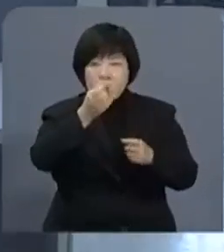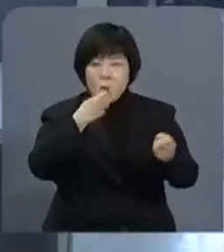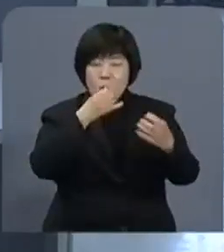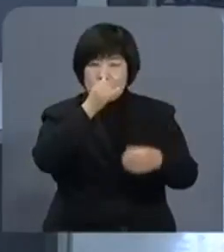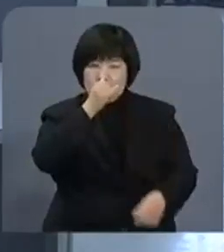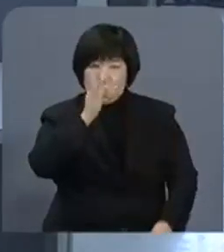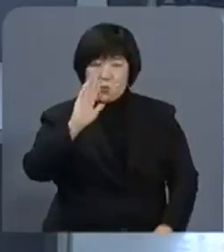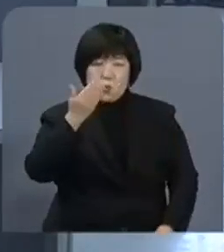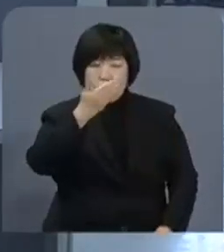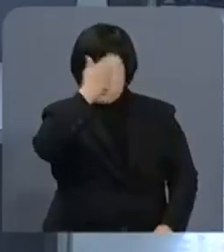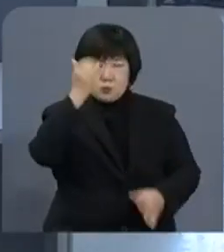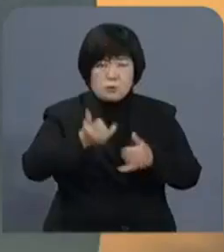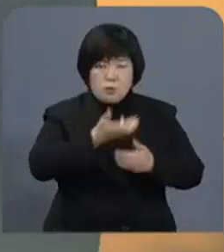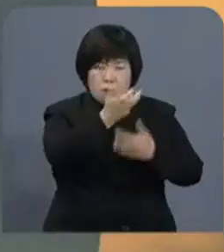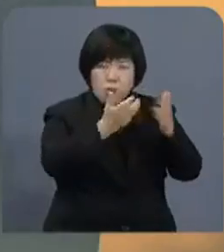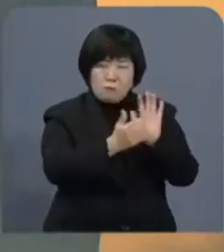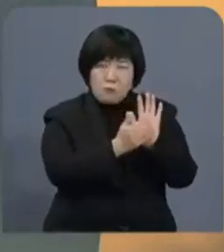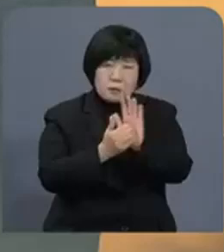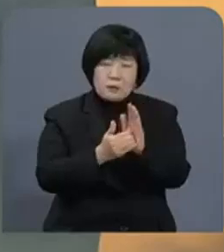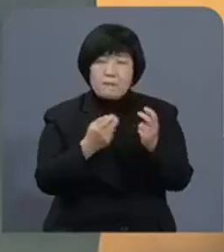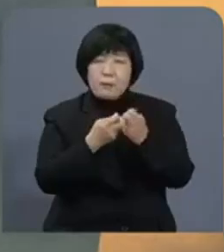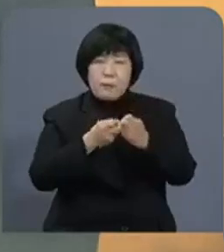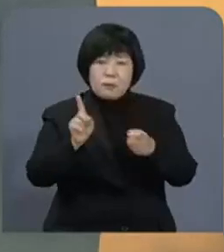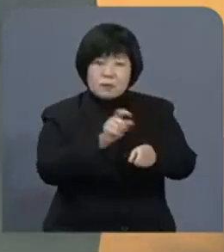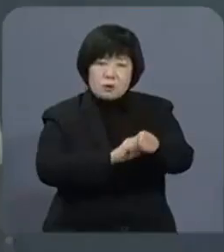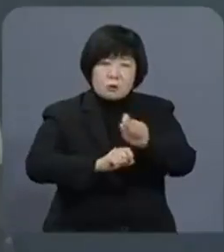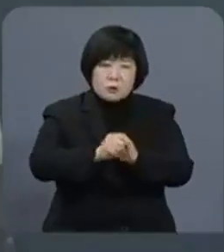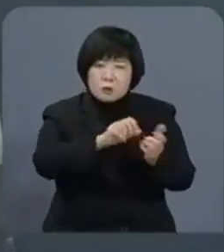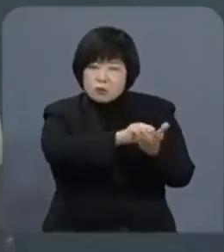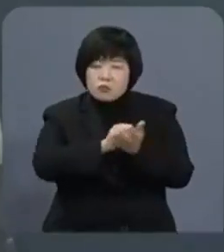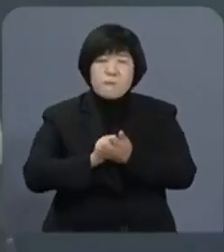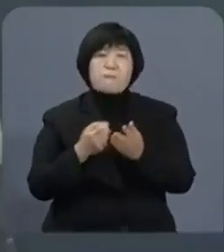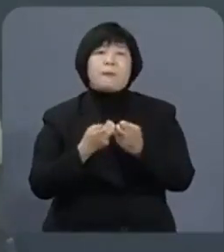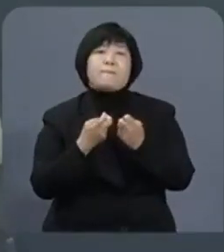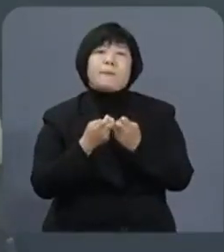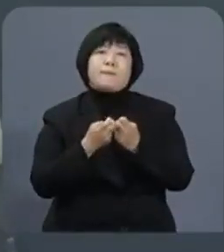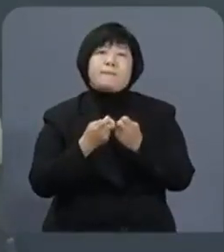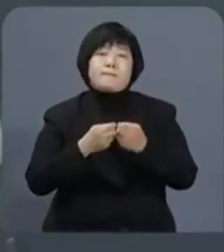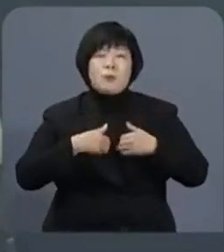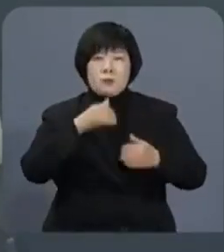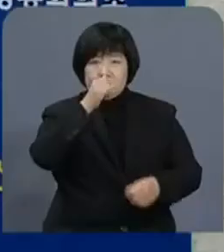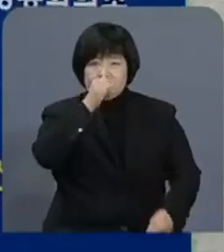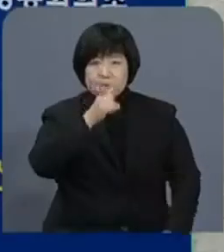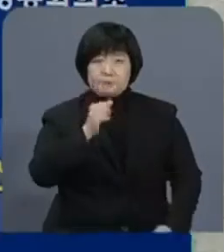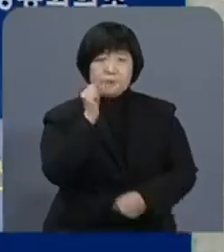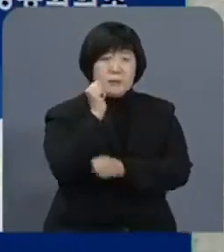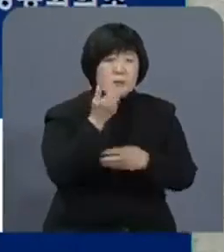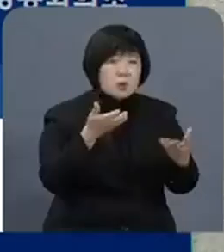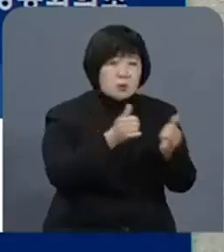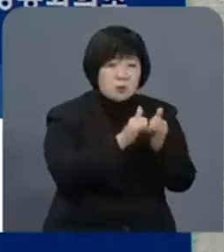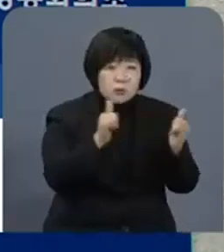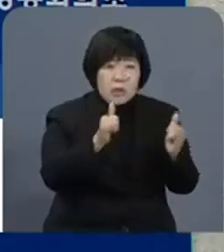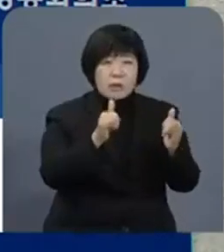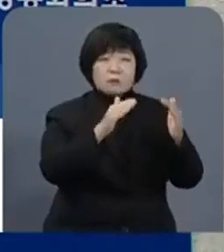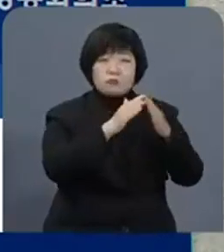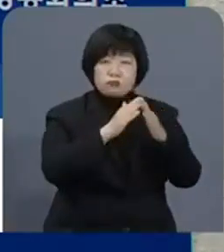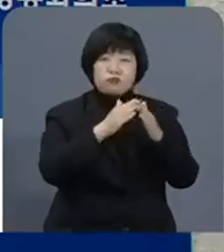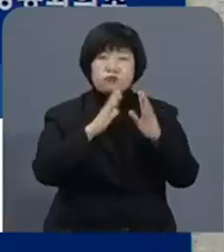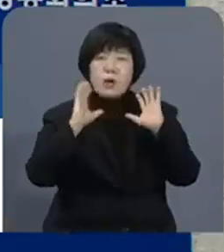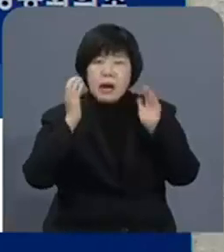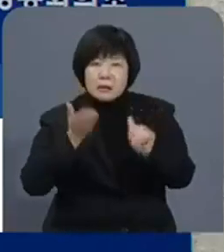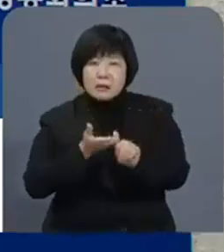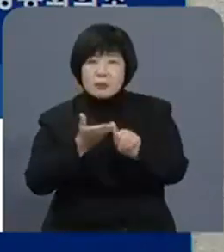또 청년 지출을 막는 것과 함께 적극적인 유입 책 마련 노 필요합니다 기존 근로자의 추 거유가 등 복지